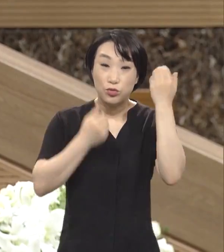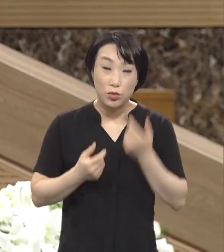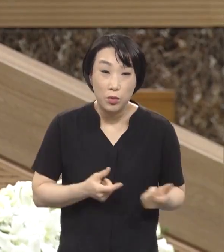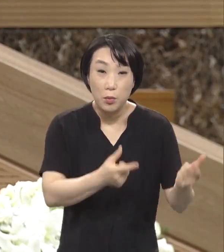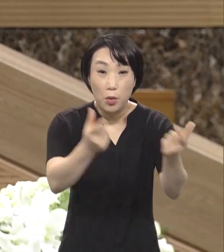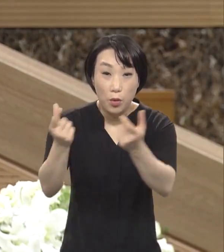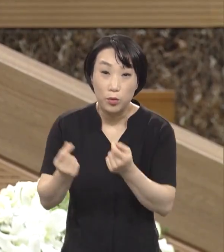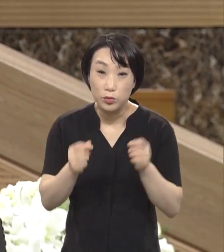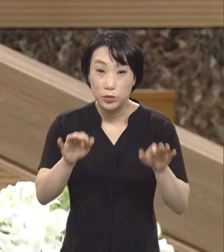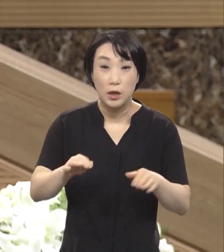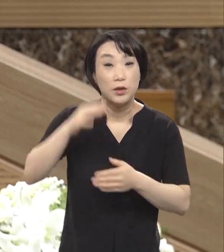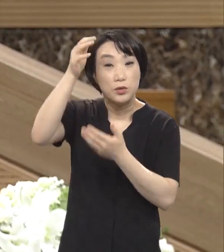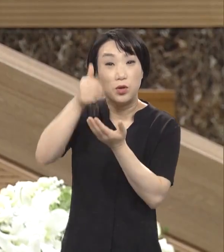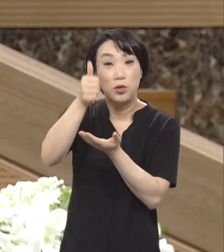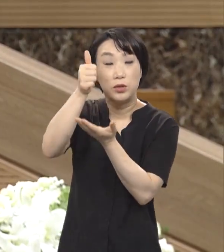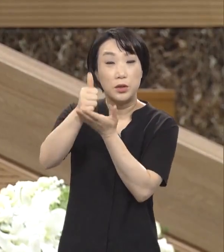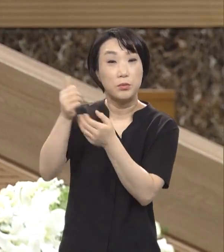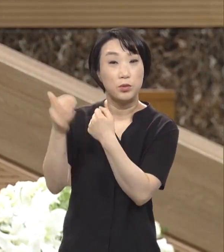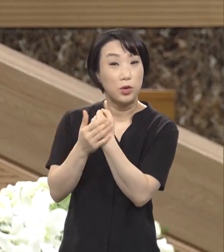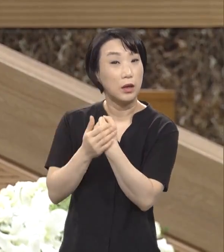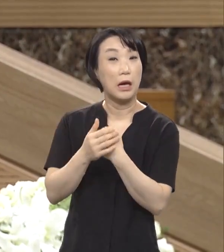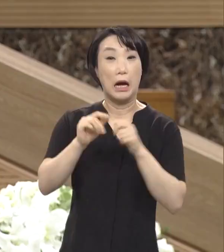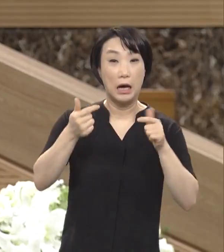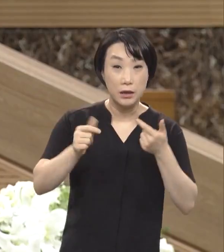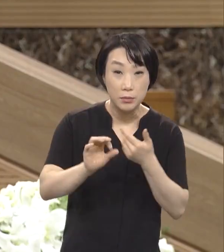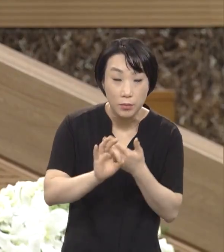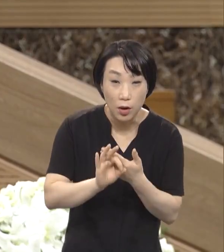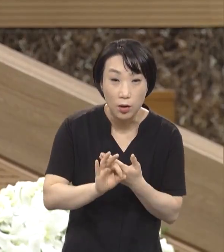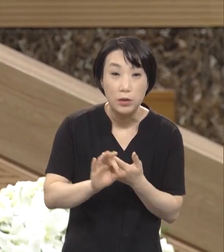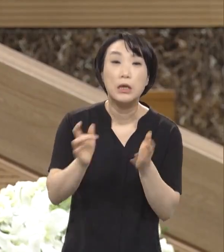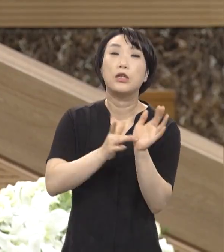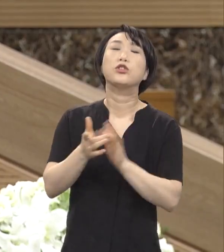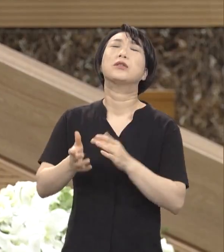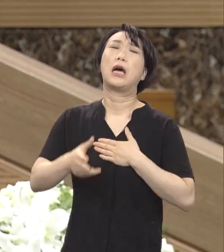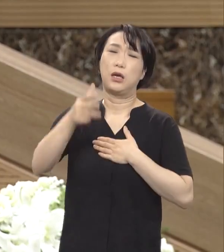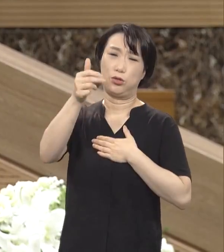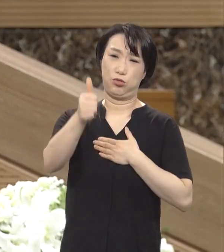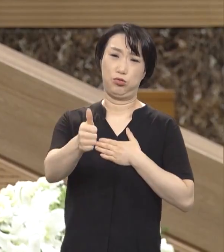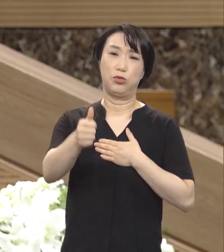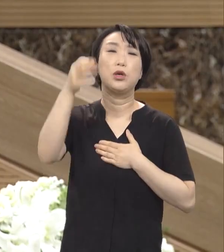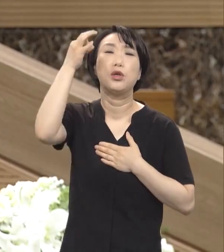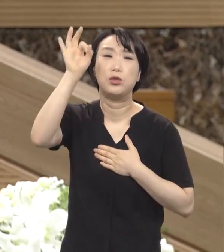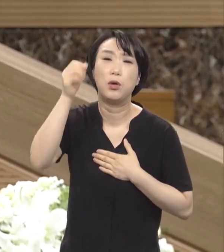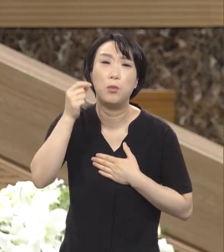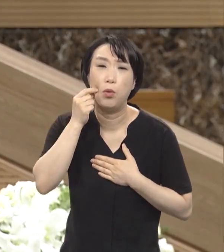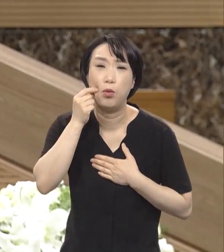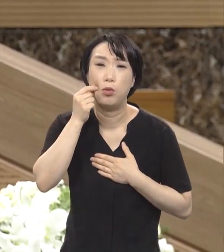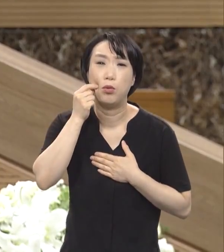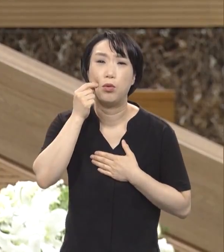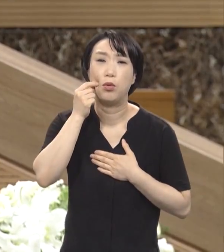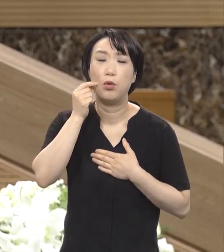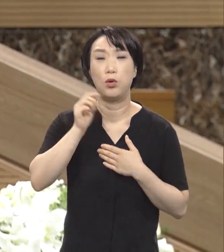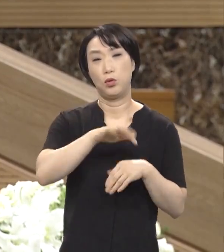누구든지 성령으로 아니하고는 예수를 주라 시인할 수